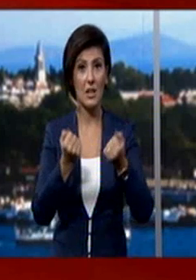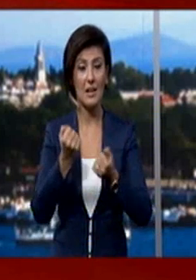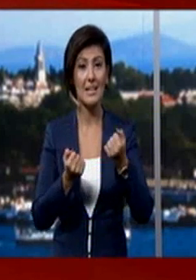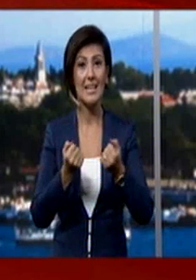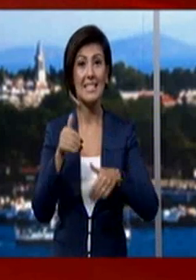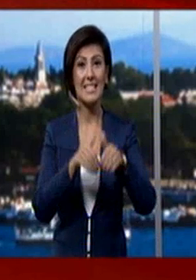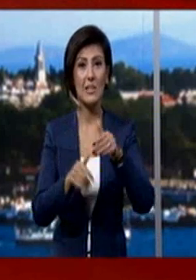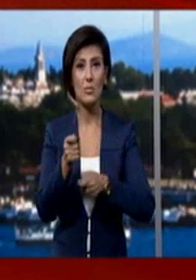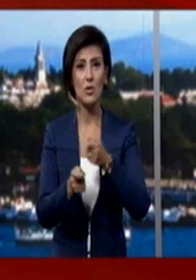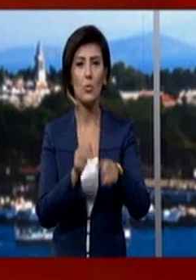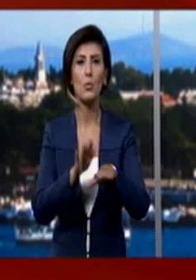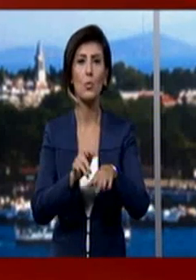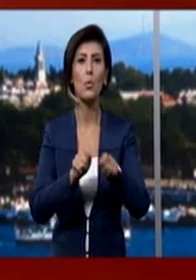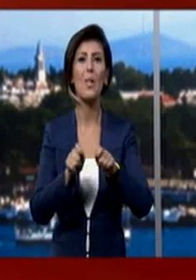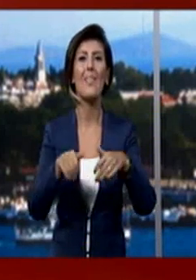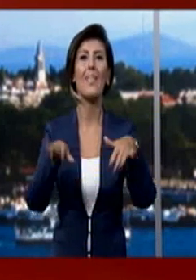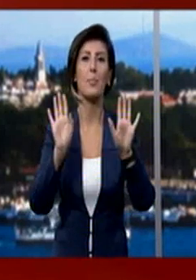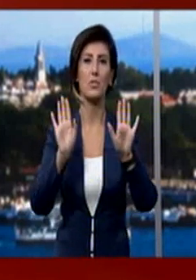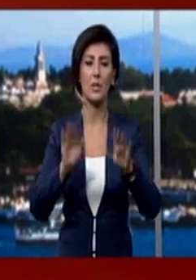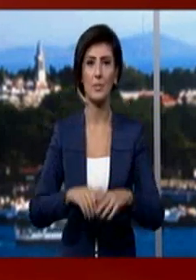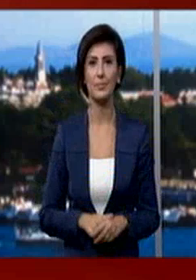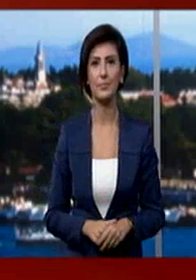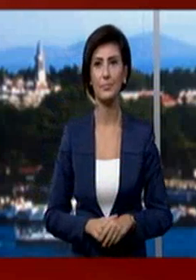çalışmalarında kullanılamayacak.